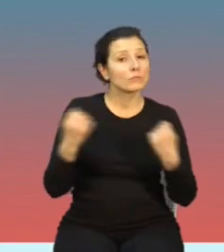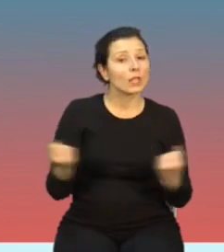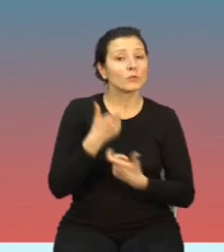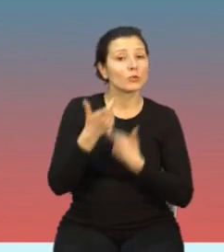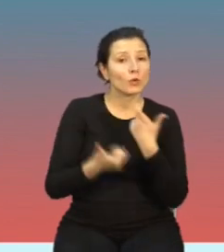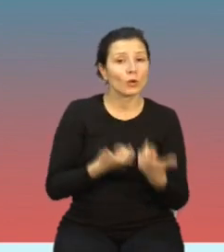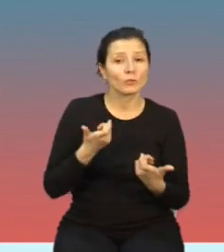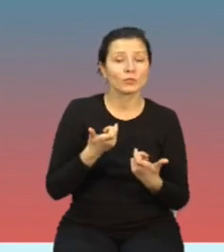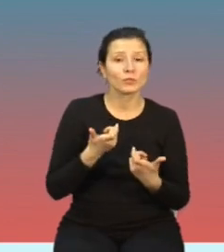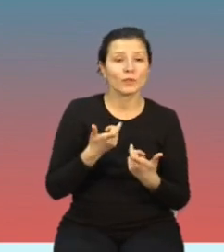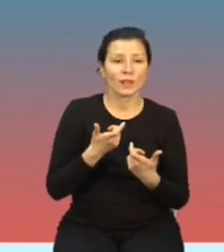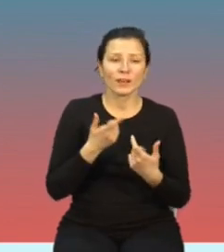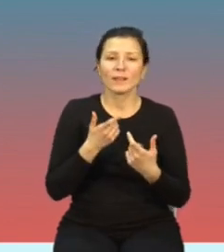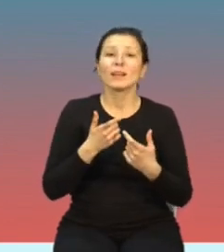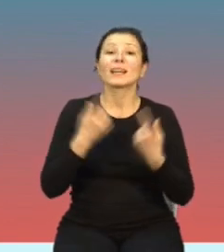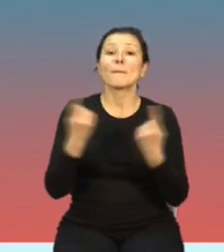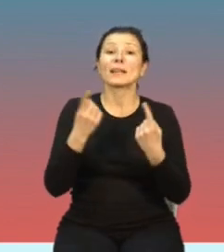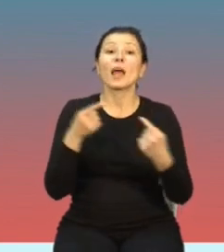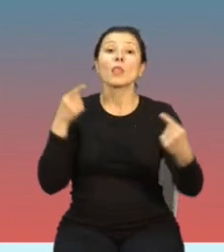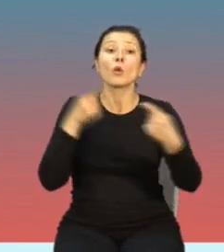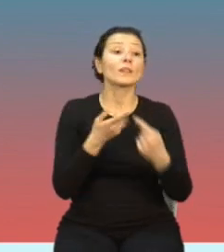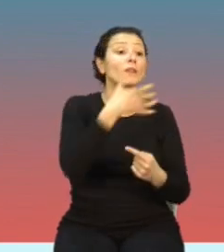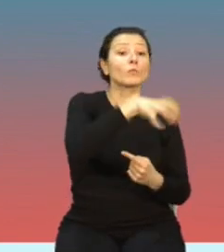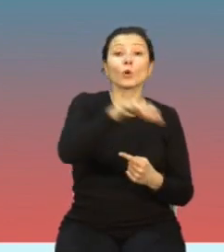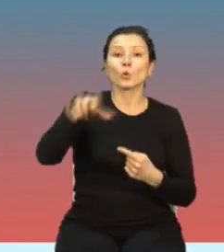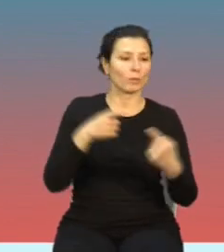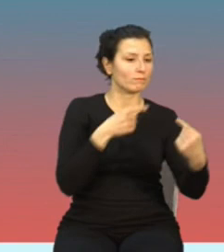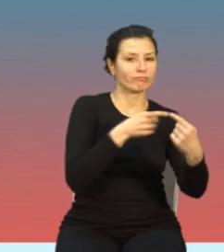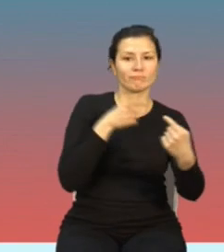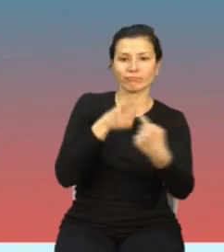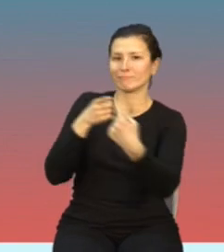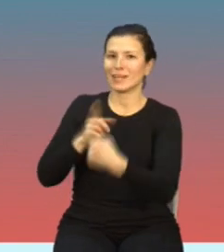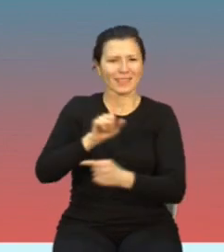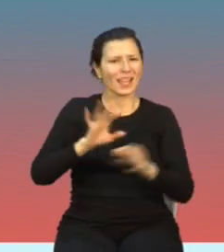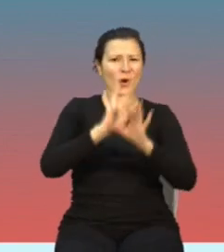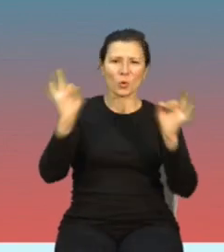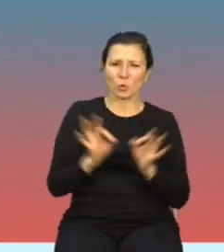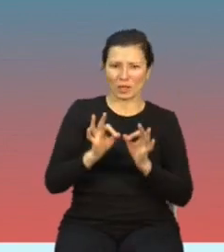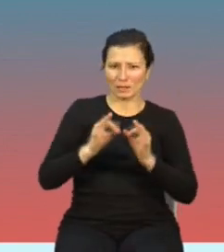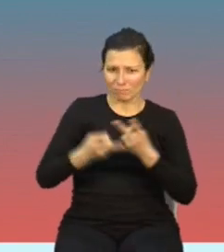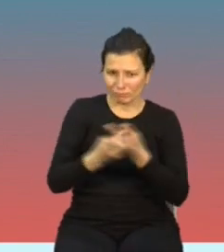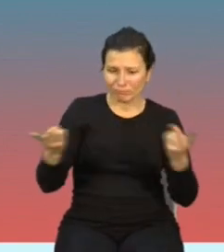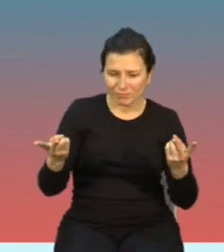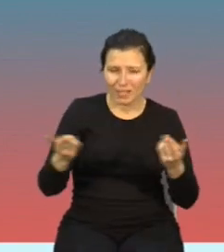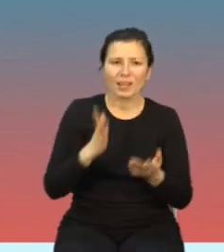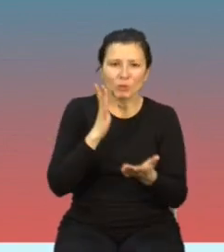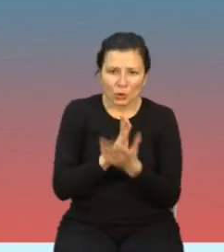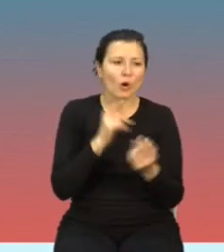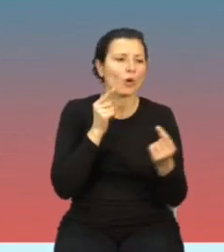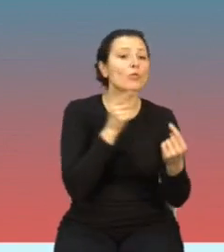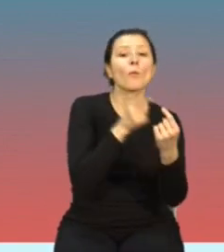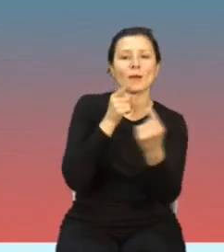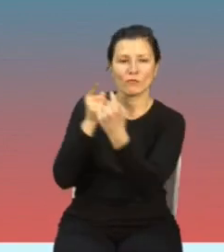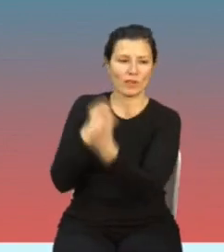w odniesieniu do poszczególnej grupy, a nie ogólną, a nie przeprowadzamy takich szeroko zakrojonych